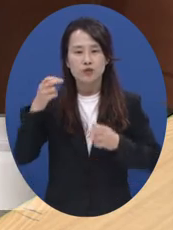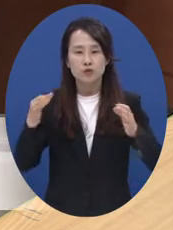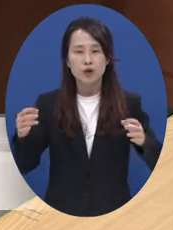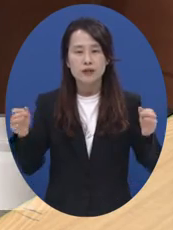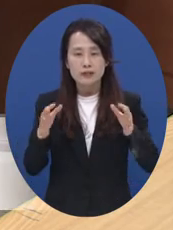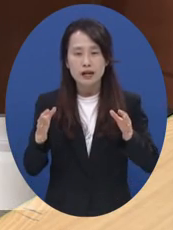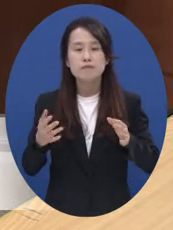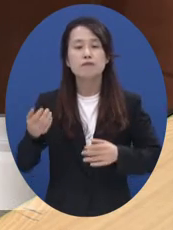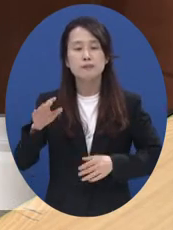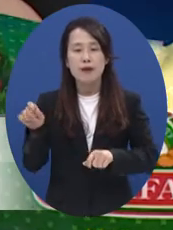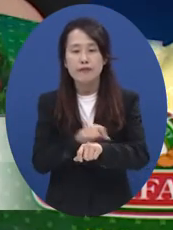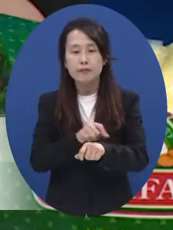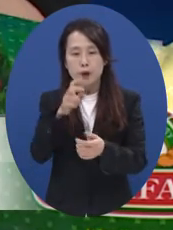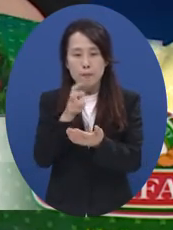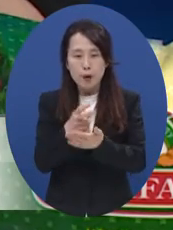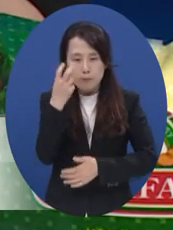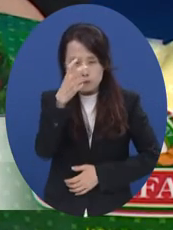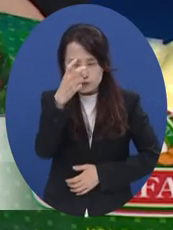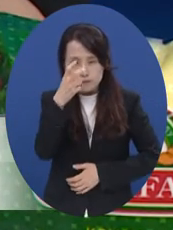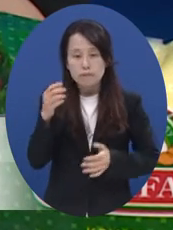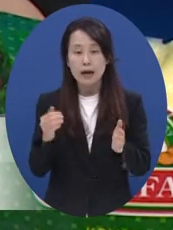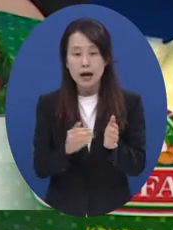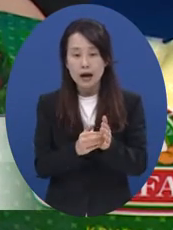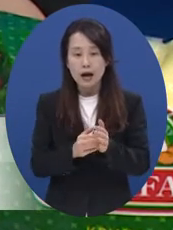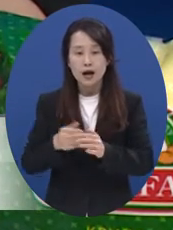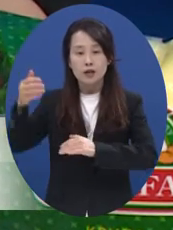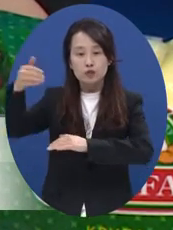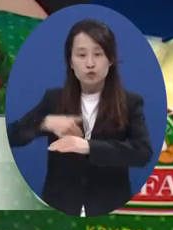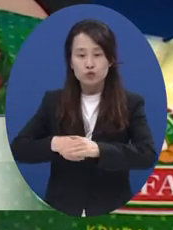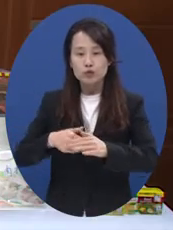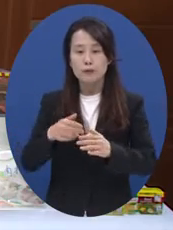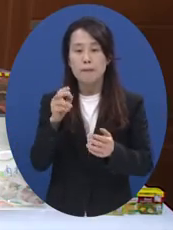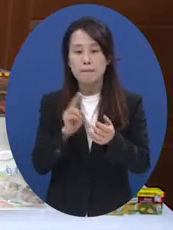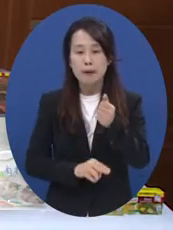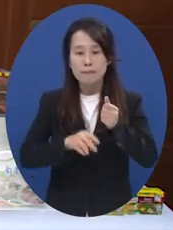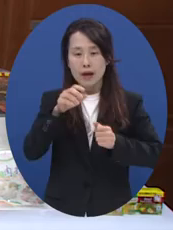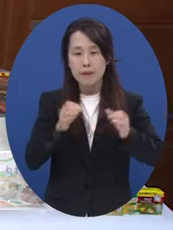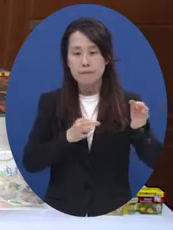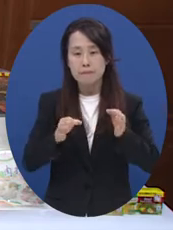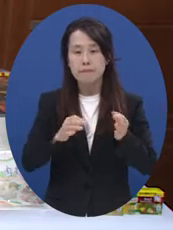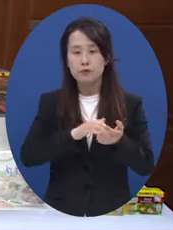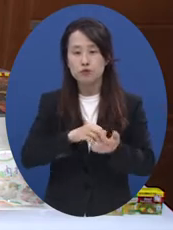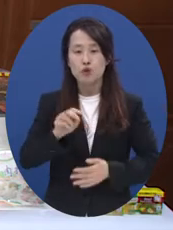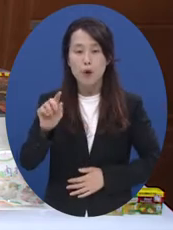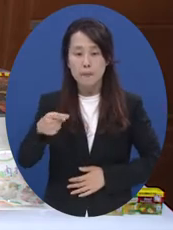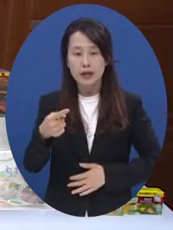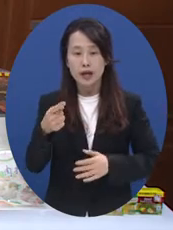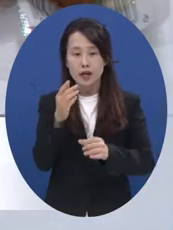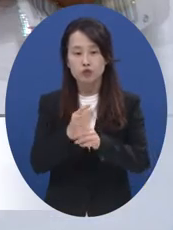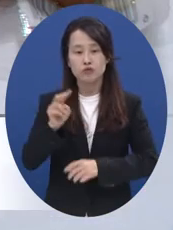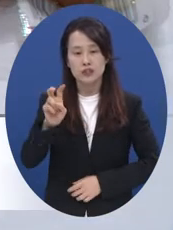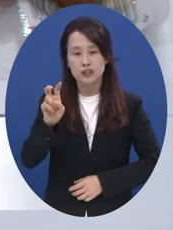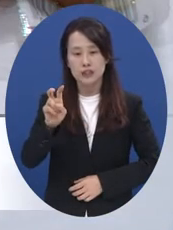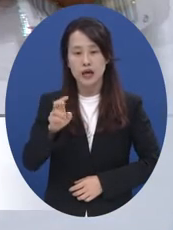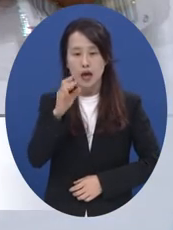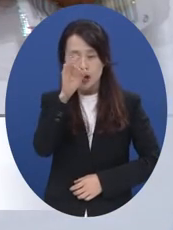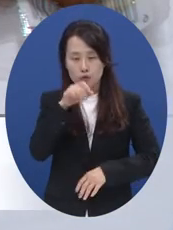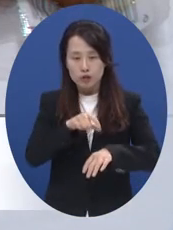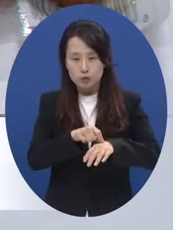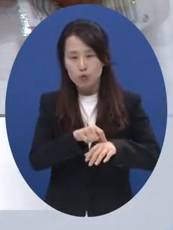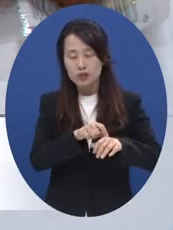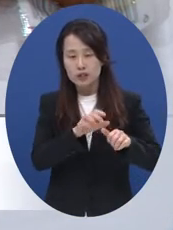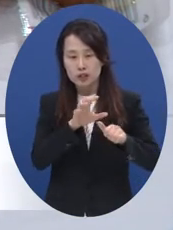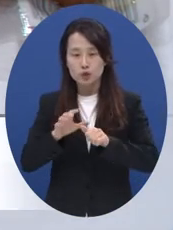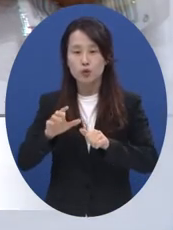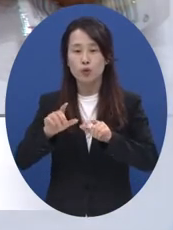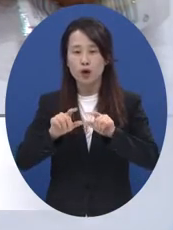되는 짧은 기간 특별 수사를 벌였는데 수입식품 판매업소 100개소 중 20개소에서 돼지고기 소시지